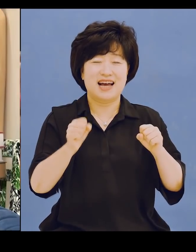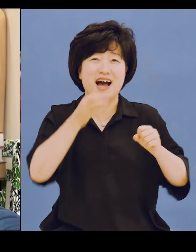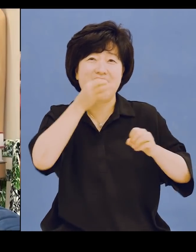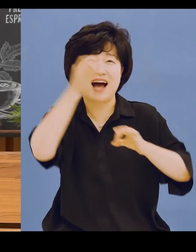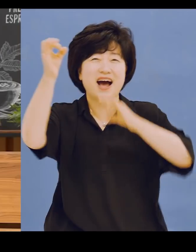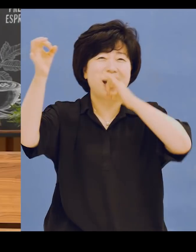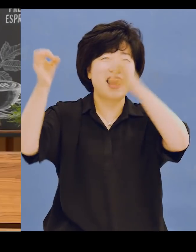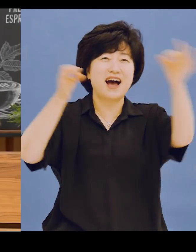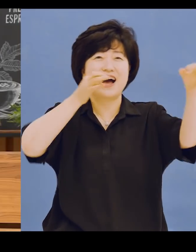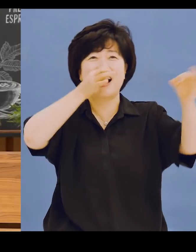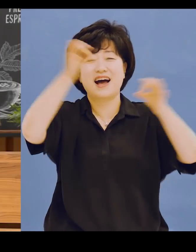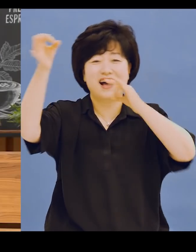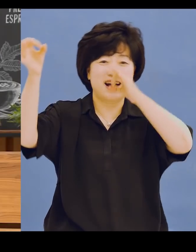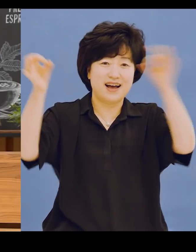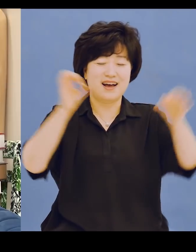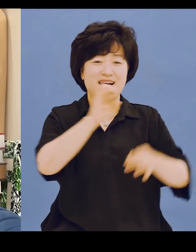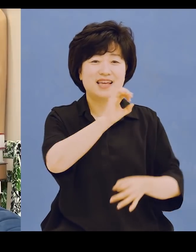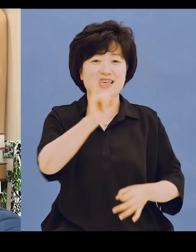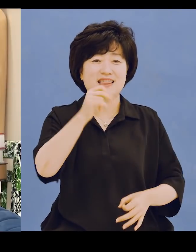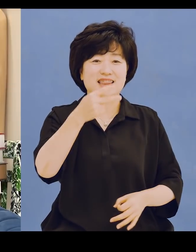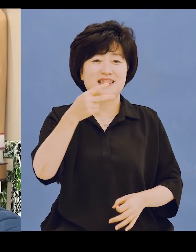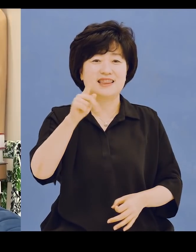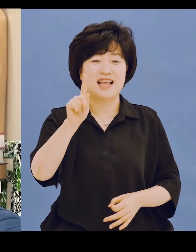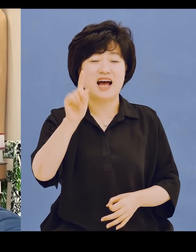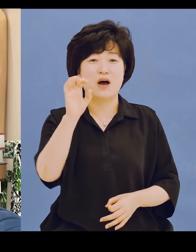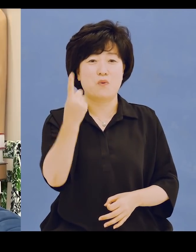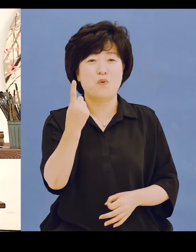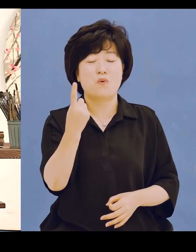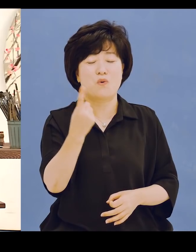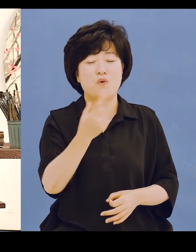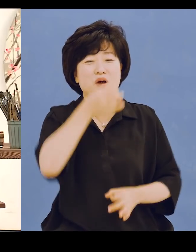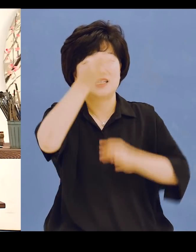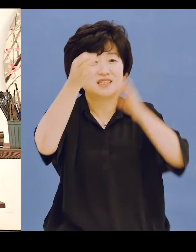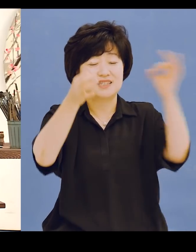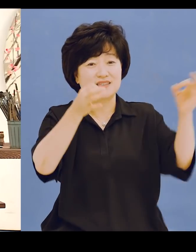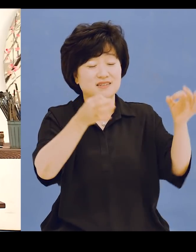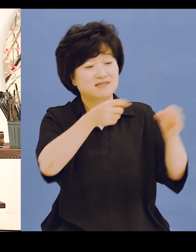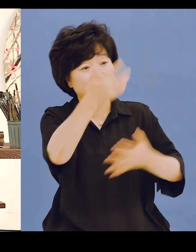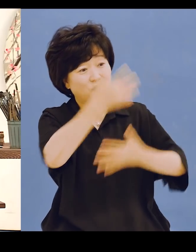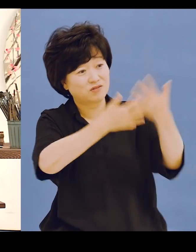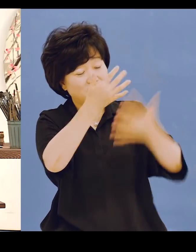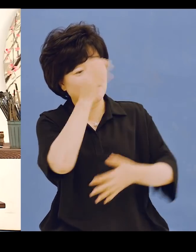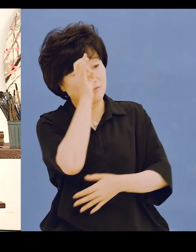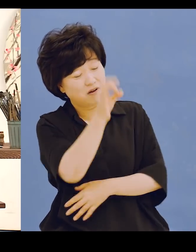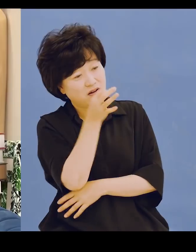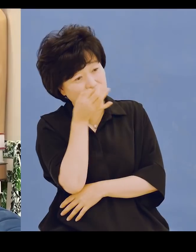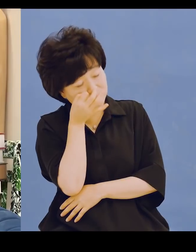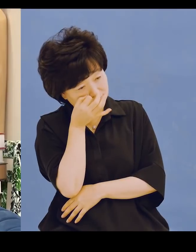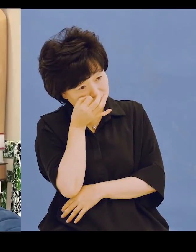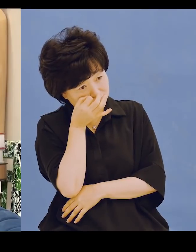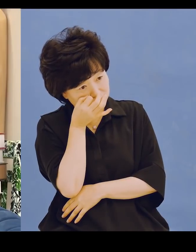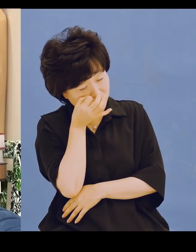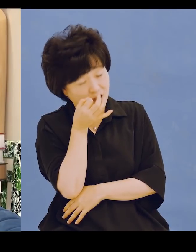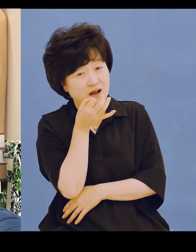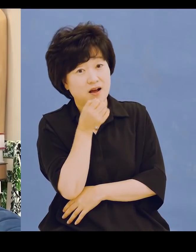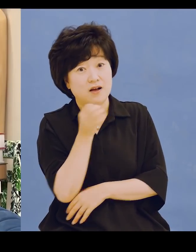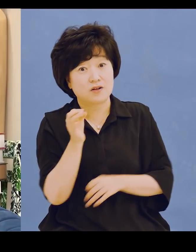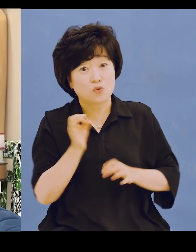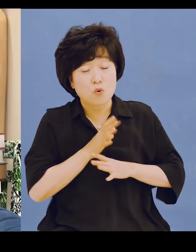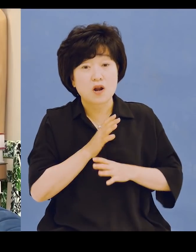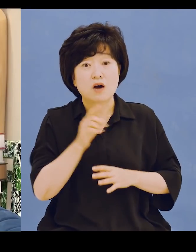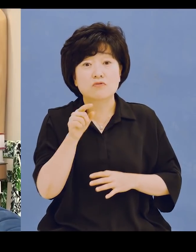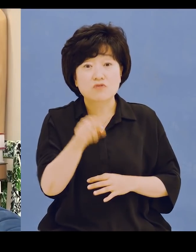그런 외침이에요. 예. 그 영상을 보았는데 예. 한 가지 놀라운 것은 그 부족에서